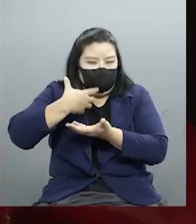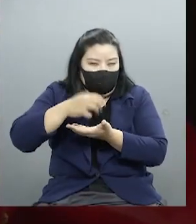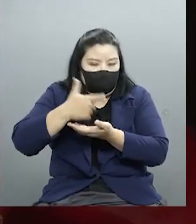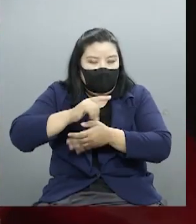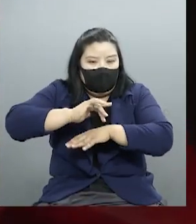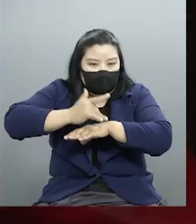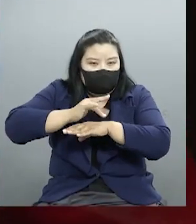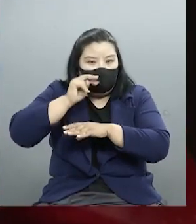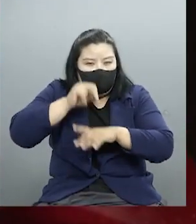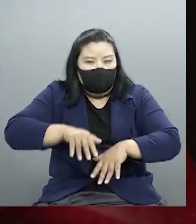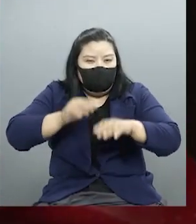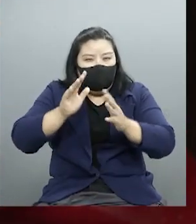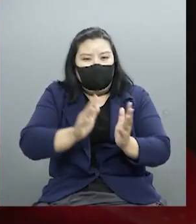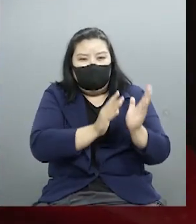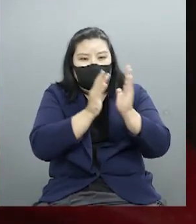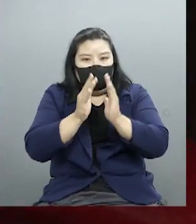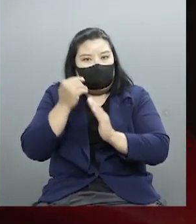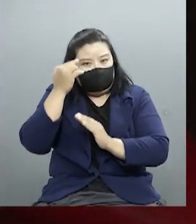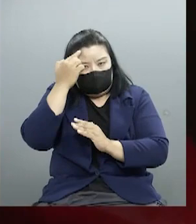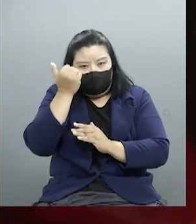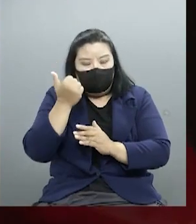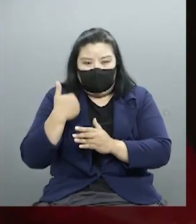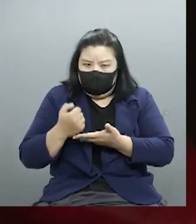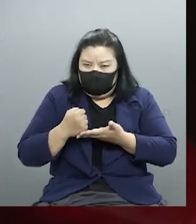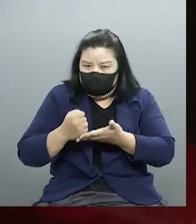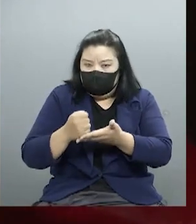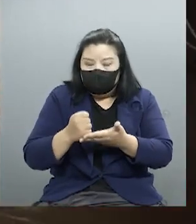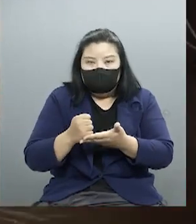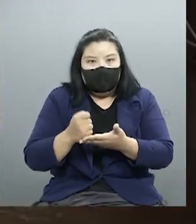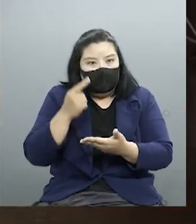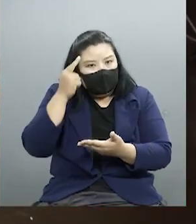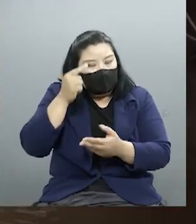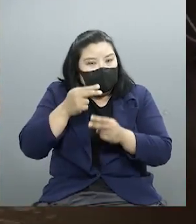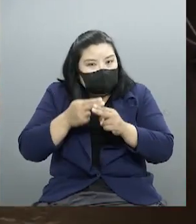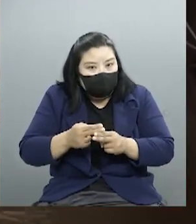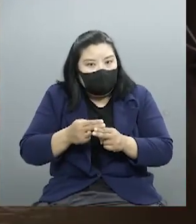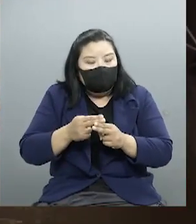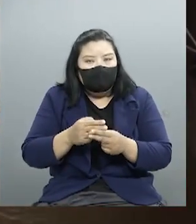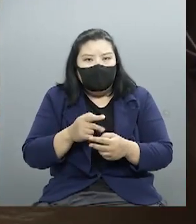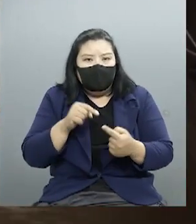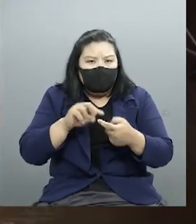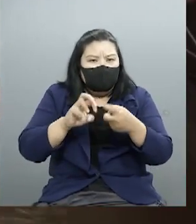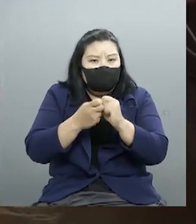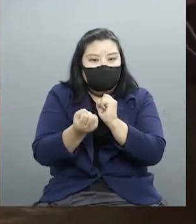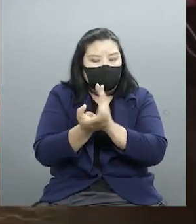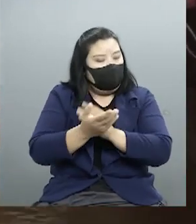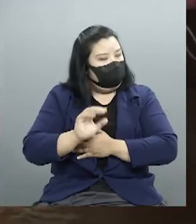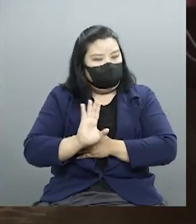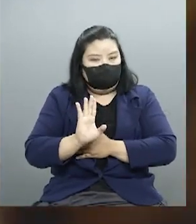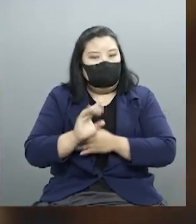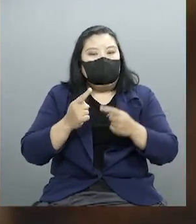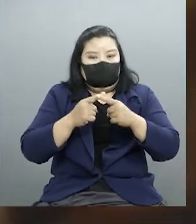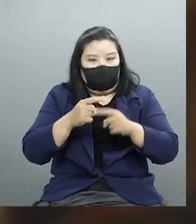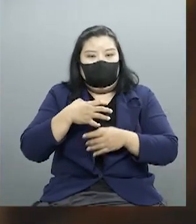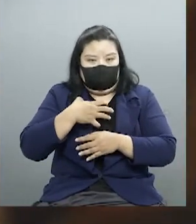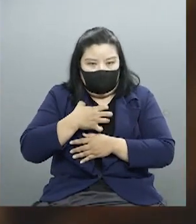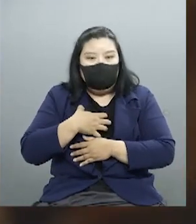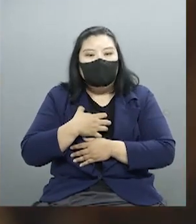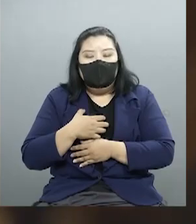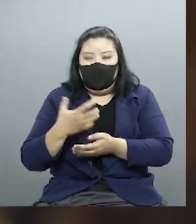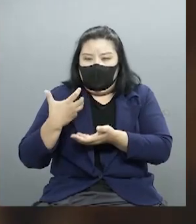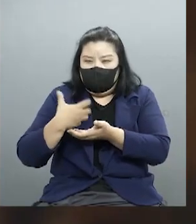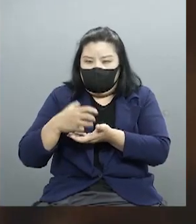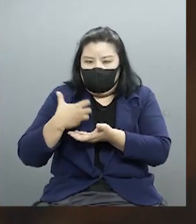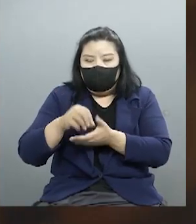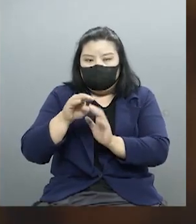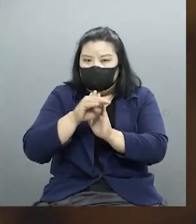พิบัติมันถูกนำเสนอต่อเนื่องแล้วก็ถูกนำเสนอในแง่มุมที่ไม่ใช่แค่พูดถึงความสูญเสียที่มันเกิดขึ้นแต่ก็อยาก